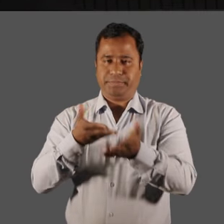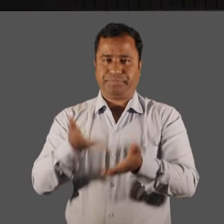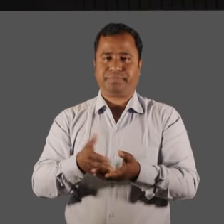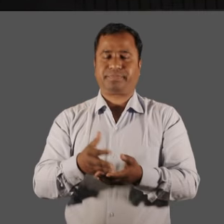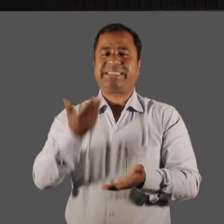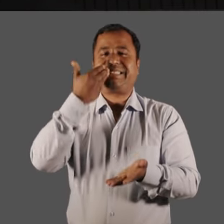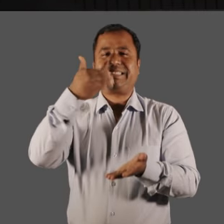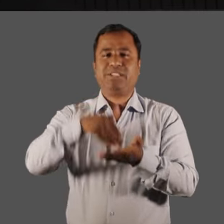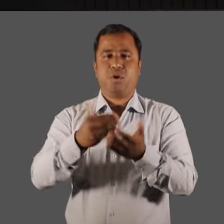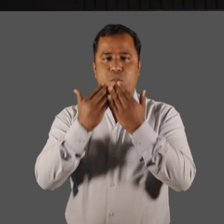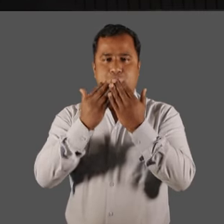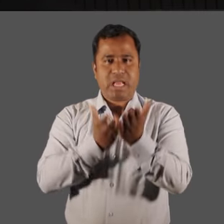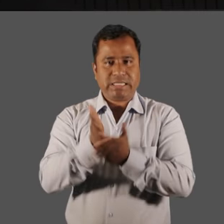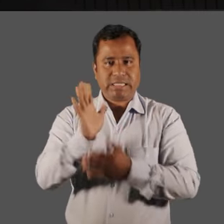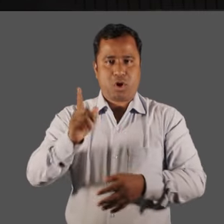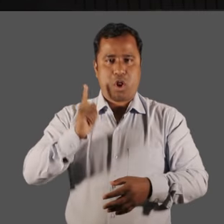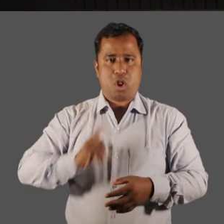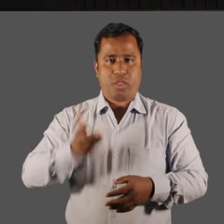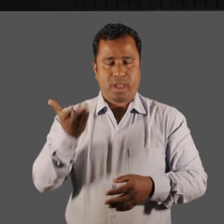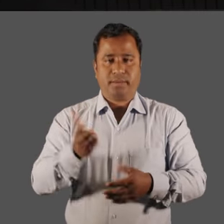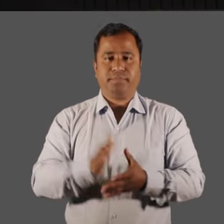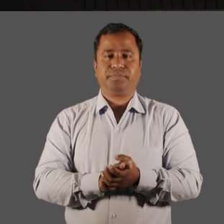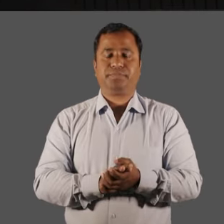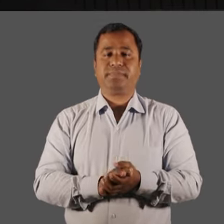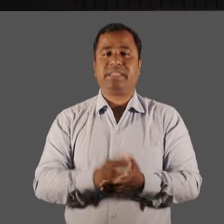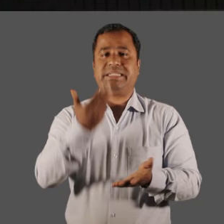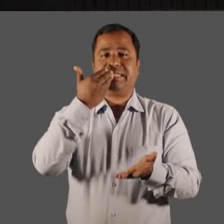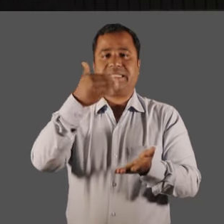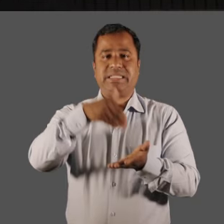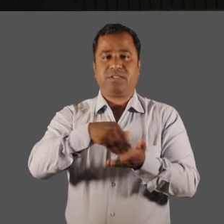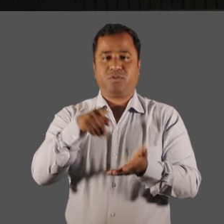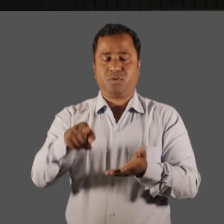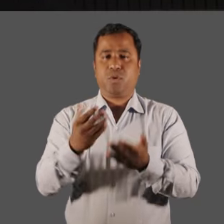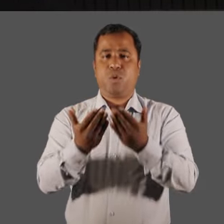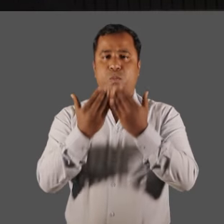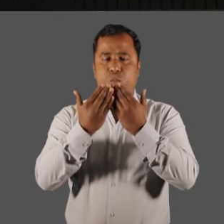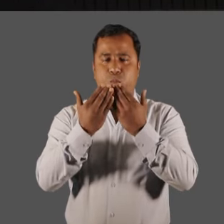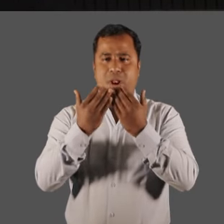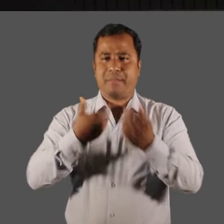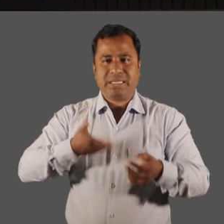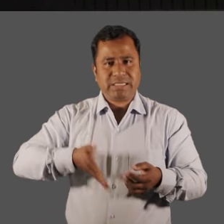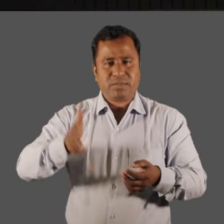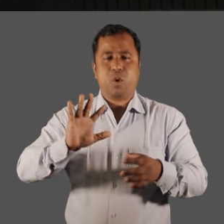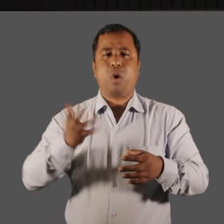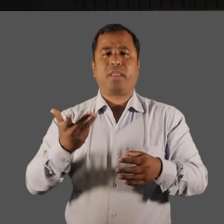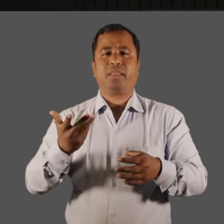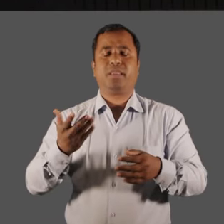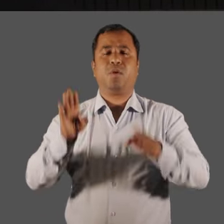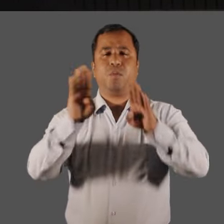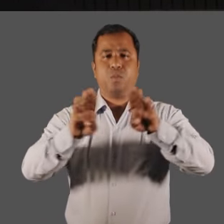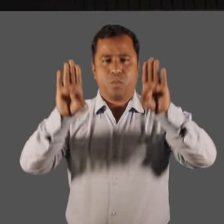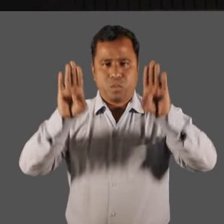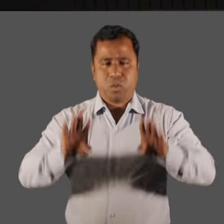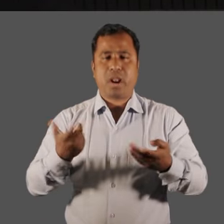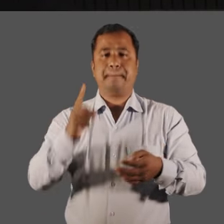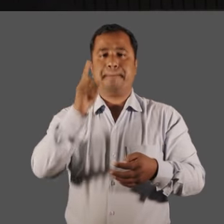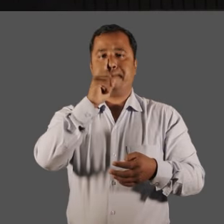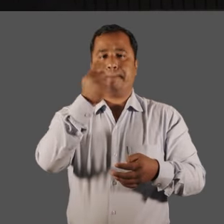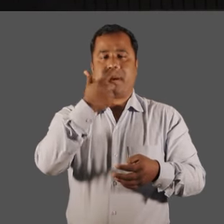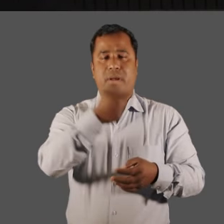করেছেন, আমরা আমাদের অভিজ্ঞতা হচ্ছে যে স্কুলে আমরা যখন পড়াশোনা করতাম, বিভিন্ন আয়োজনে আমাদের প্যারেন্টসরা